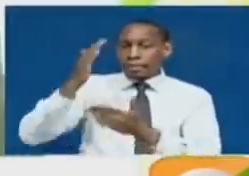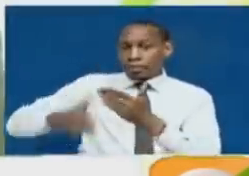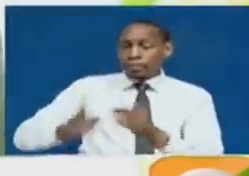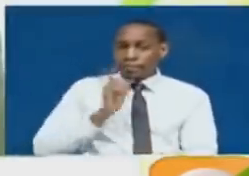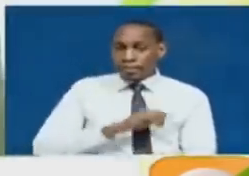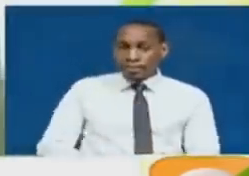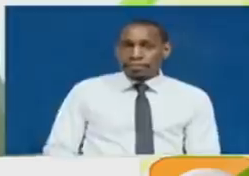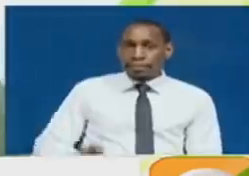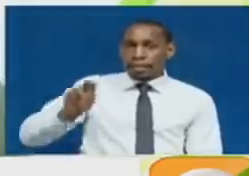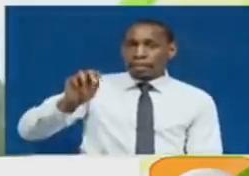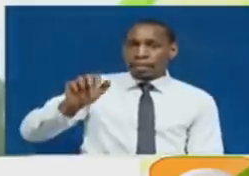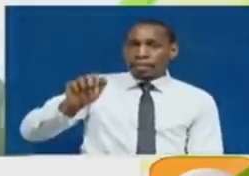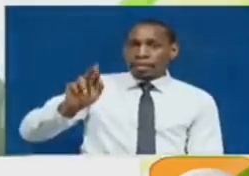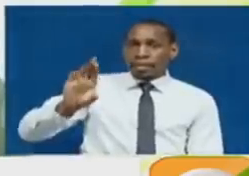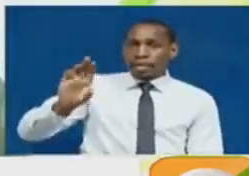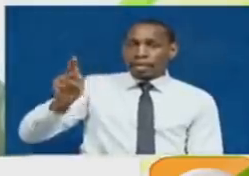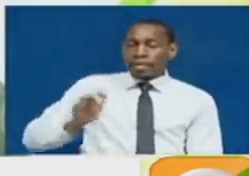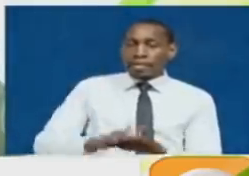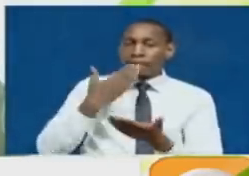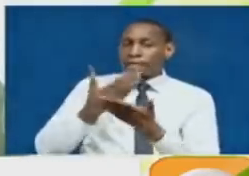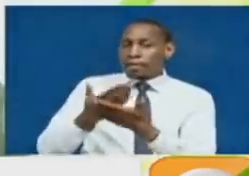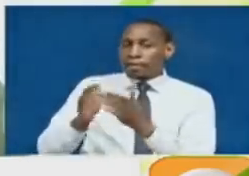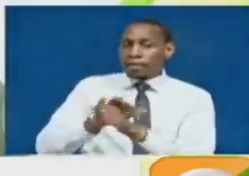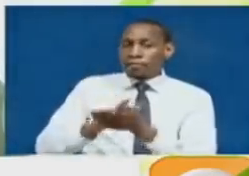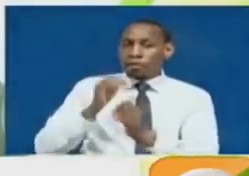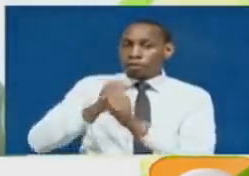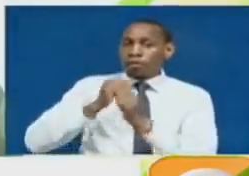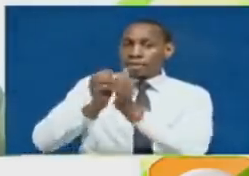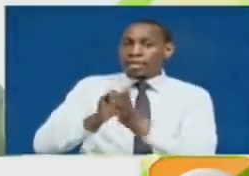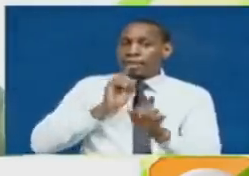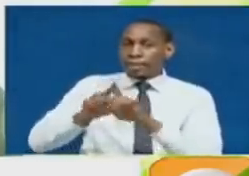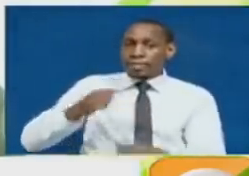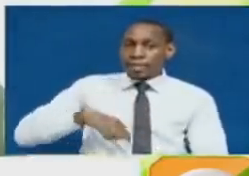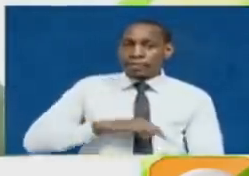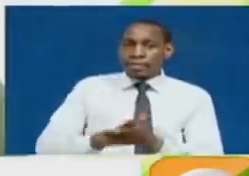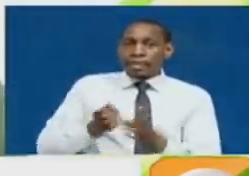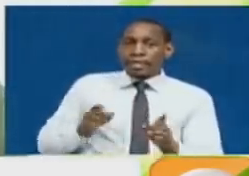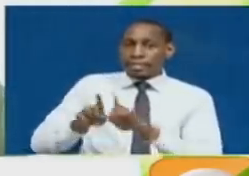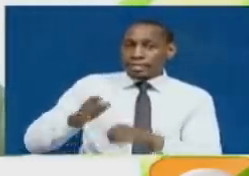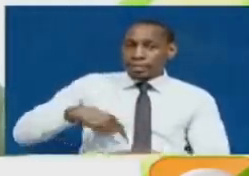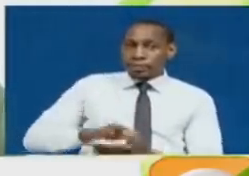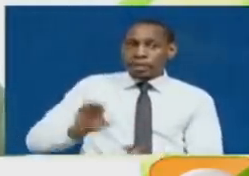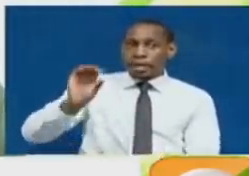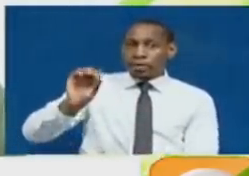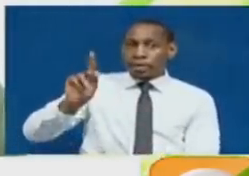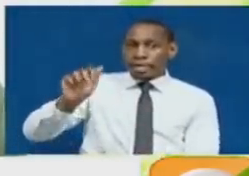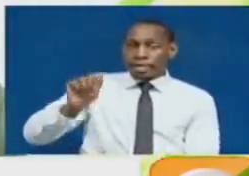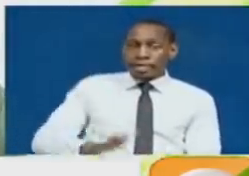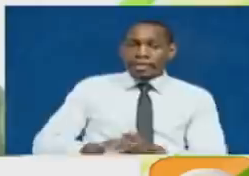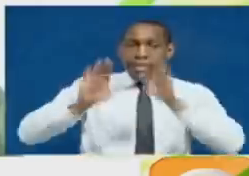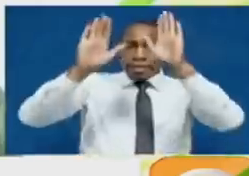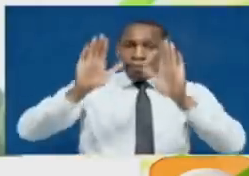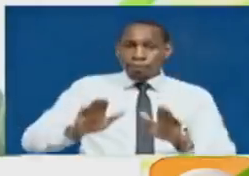kikomo. The Narc-Kenya party is grateful for our journey with our brothers and sisters in Oka.